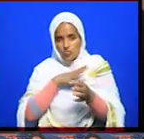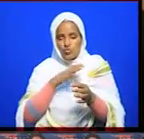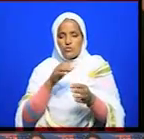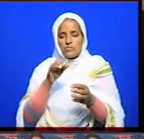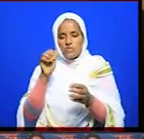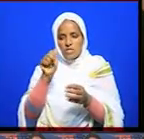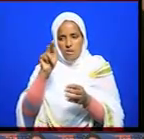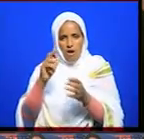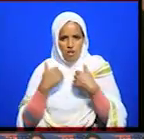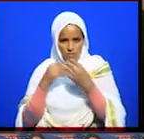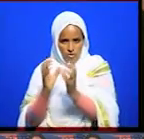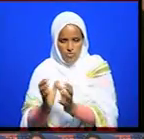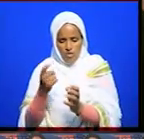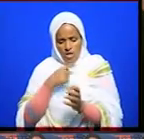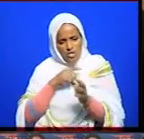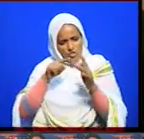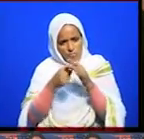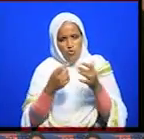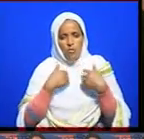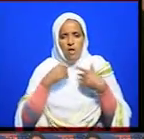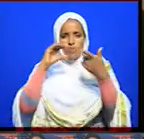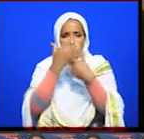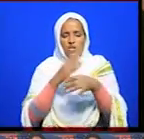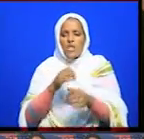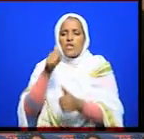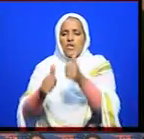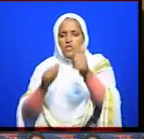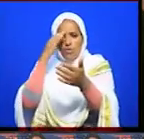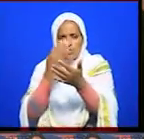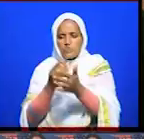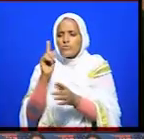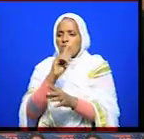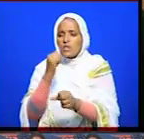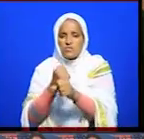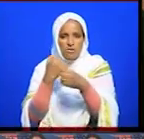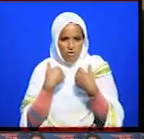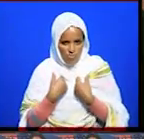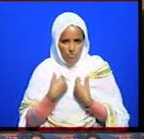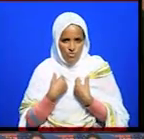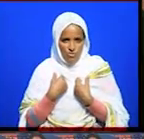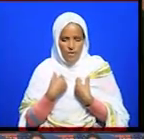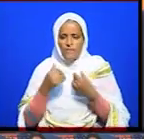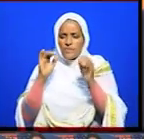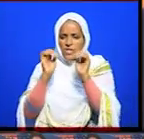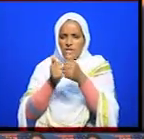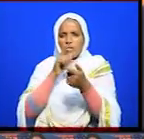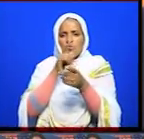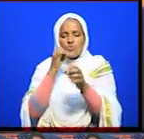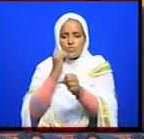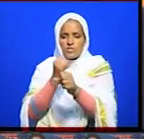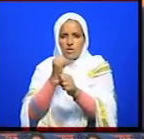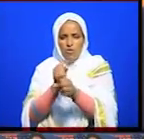አስቸጋሪ ነው። ስለዚህ አባቶች ባለዳዎች ናቸው። እንደው ከኔ ጀምሮ ባለው ሁኔታ የትኛው ልጅ ምን አይነት ስራ